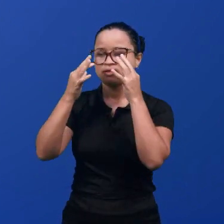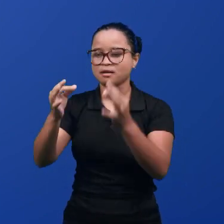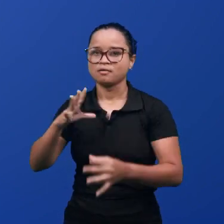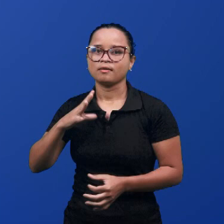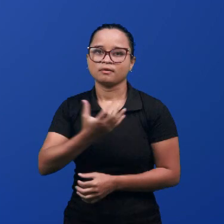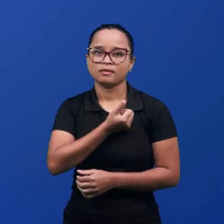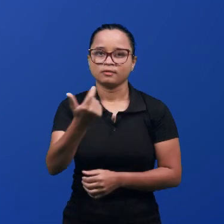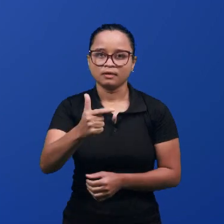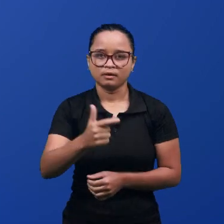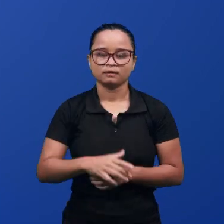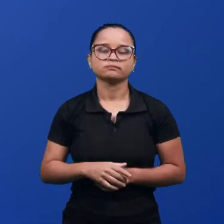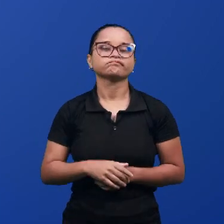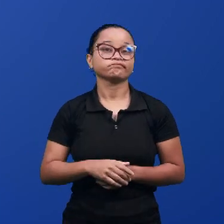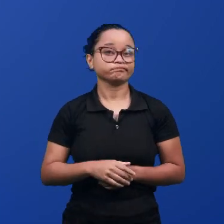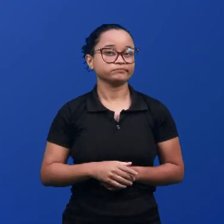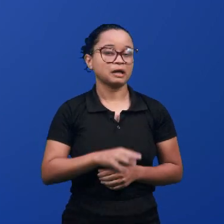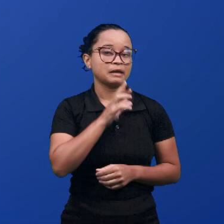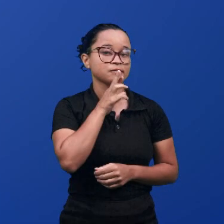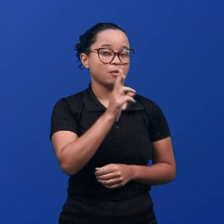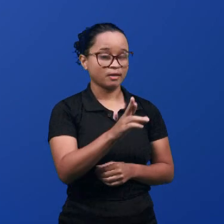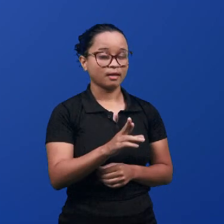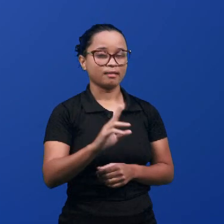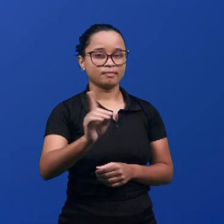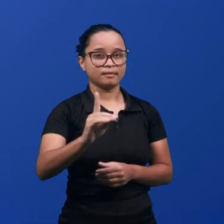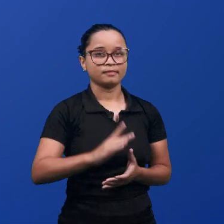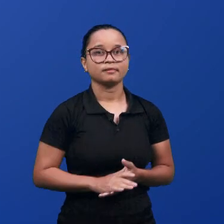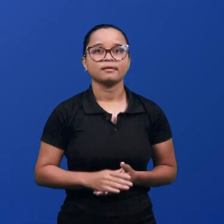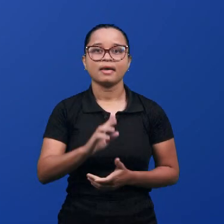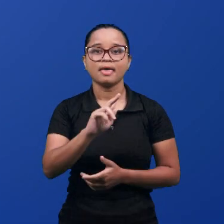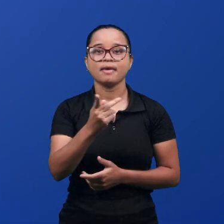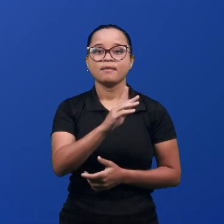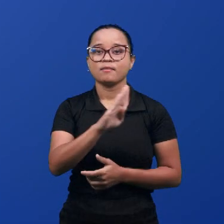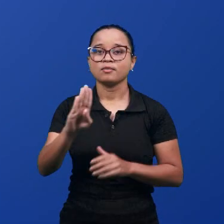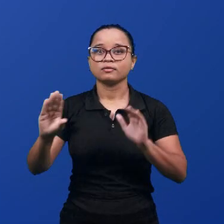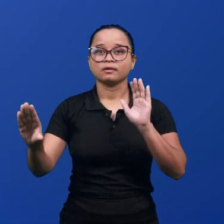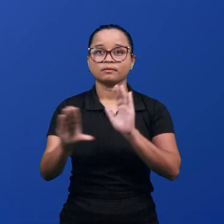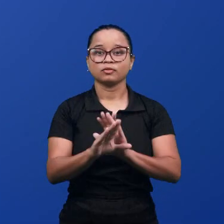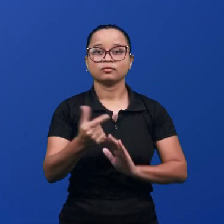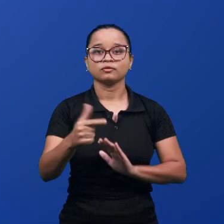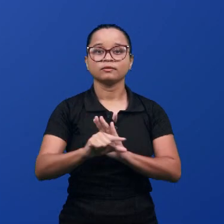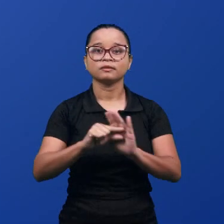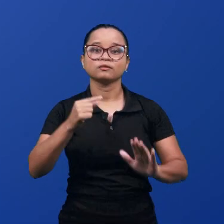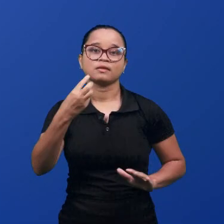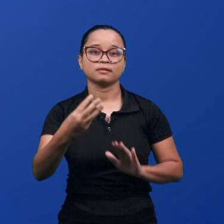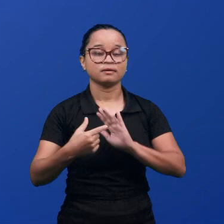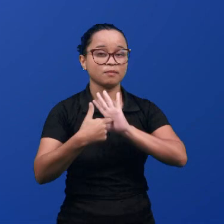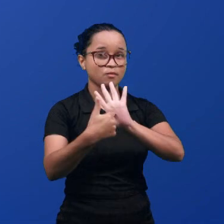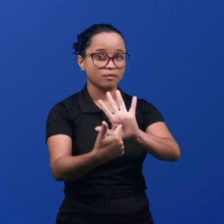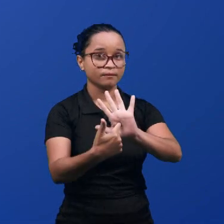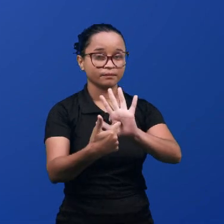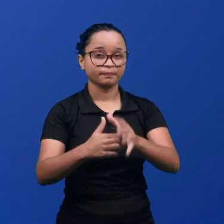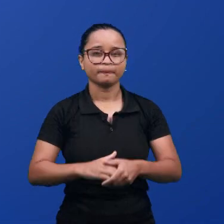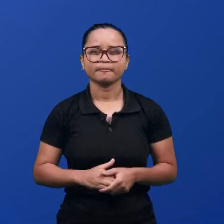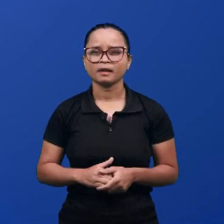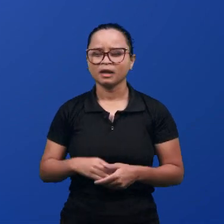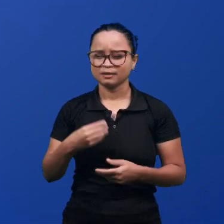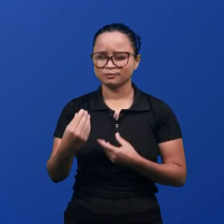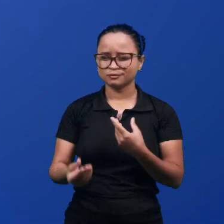qui ne font pas attention au salut. La réponse est non. Et nous pouvons retrouver ça dans le livre d'Hébreux, chapitre 2, verset 3, qui nous